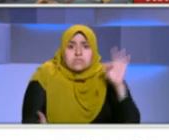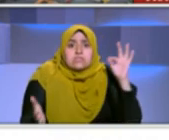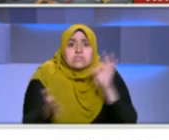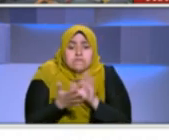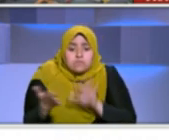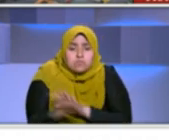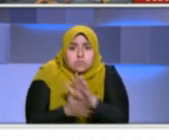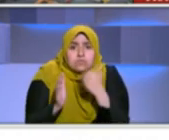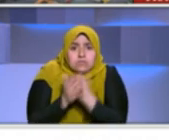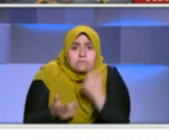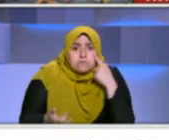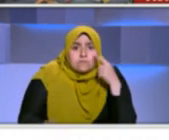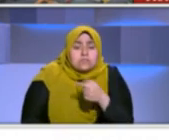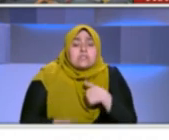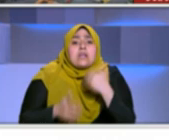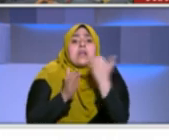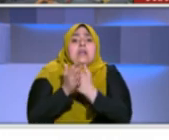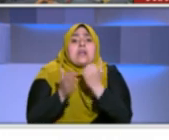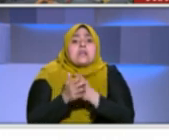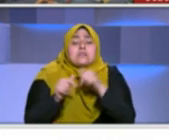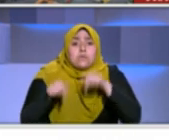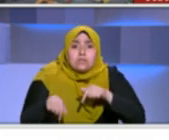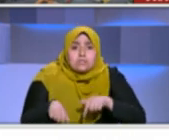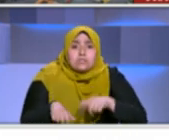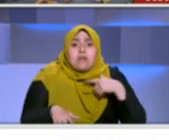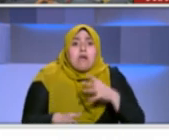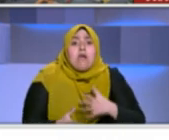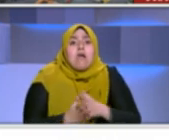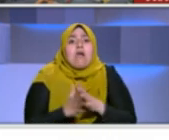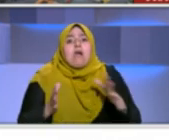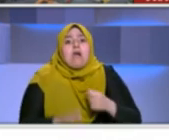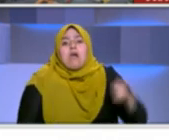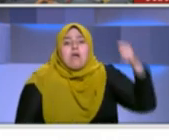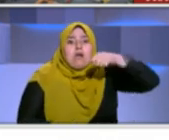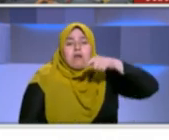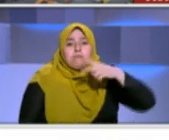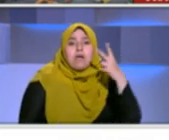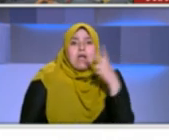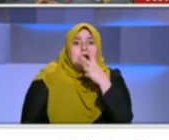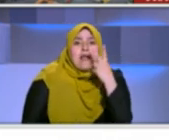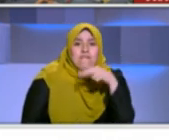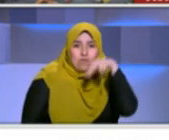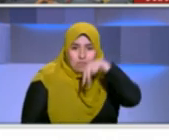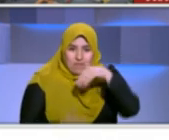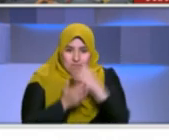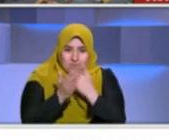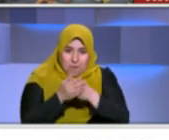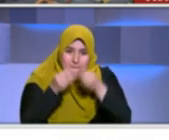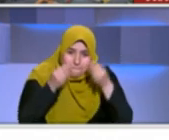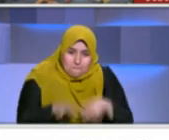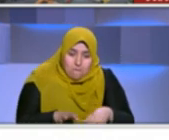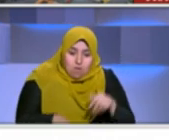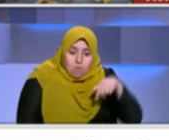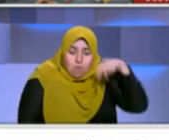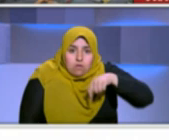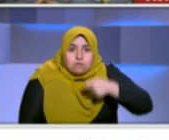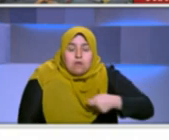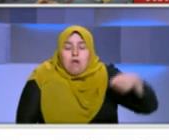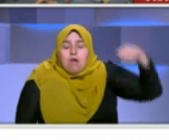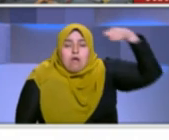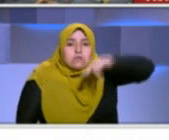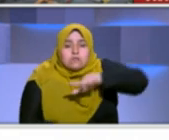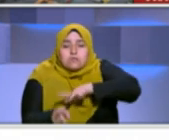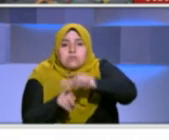عندنا النهارده الازمه الحاليه هي اكبر من ازمه 2008 باربع اضعاف، او اكثر فداحه واصعب